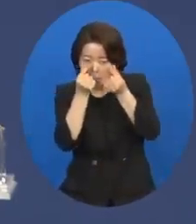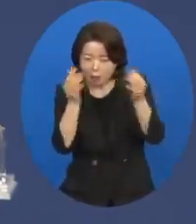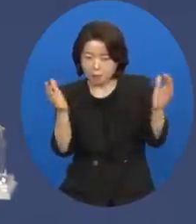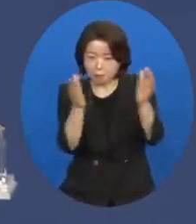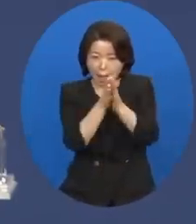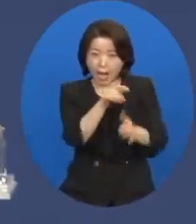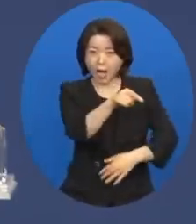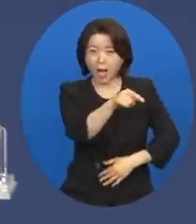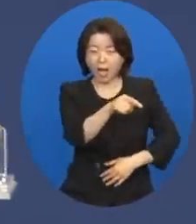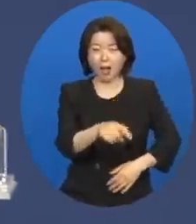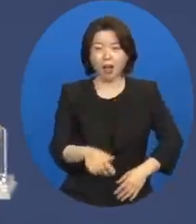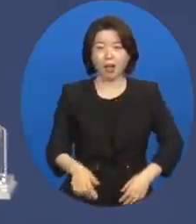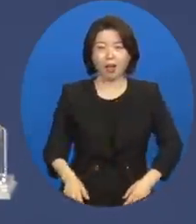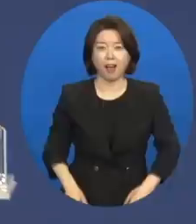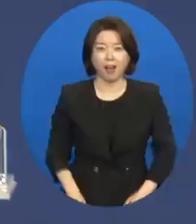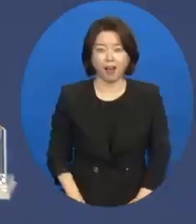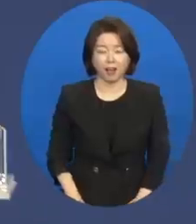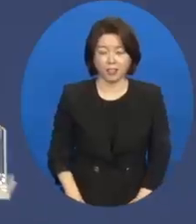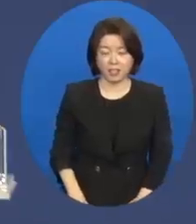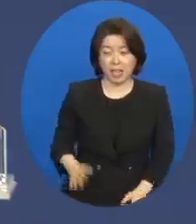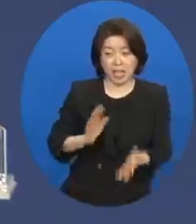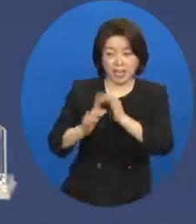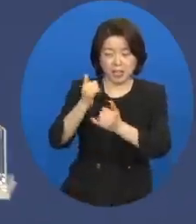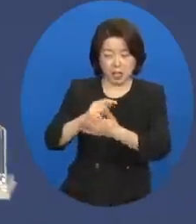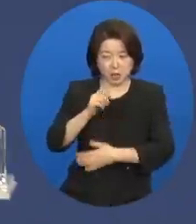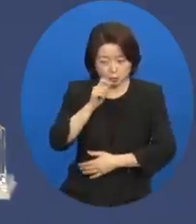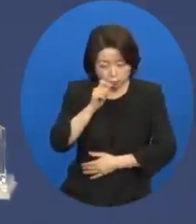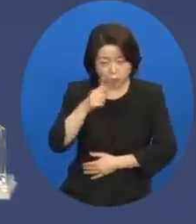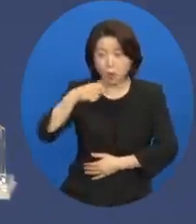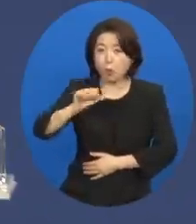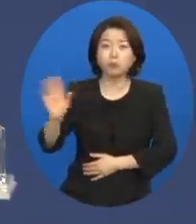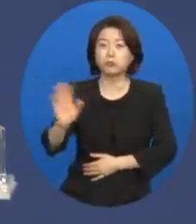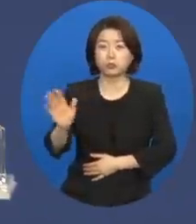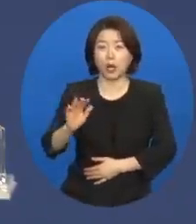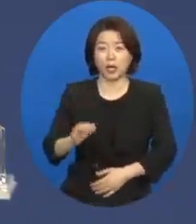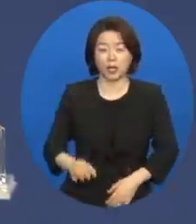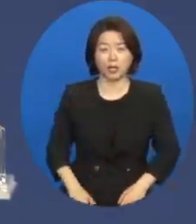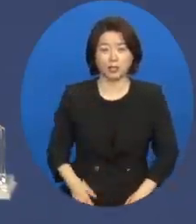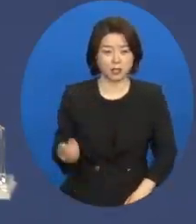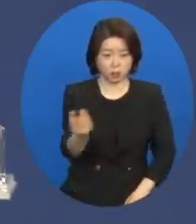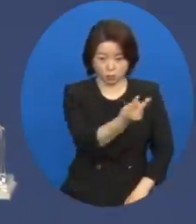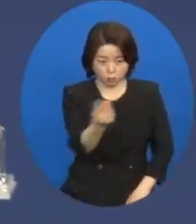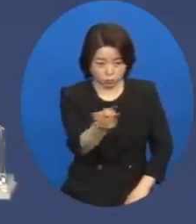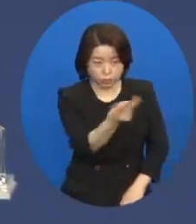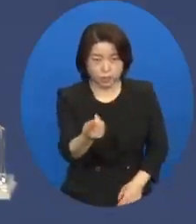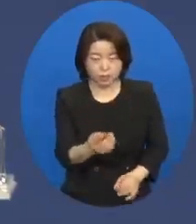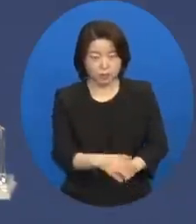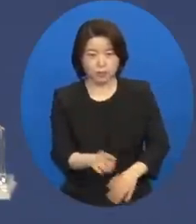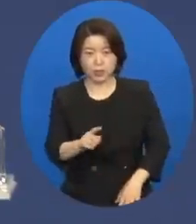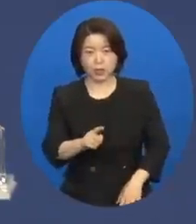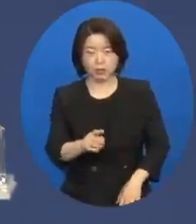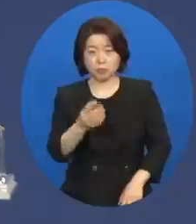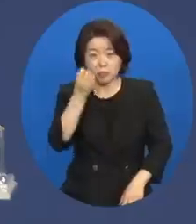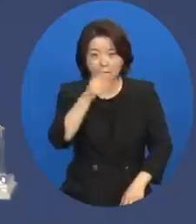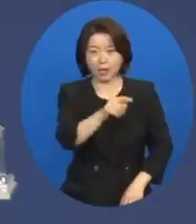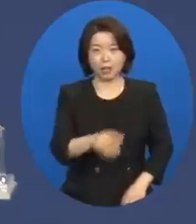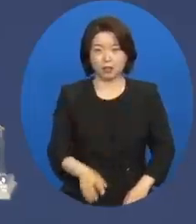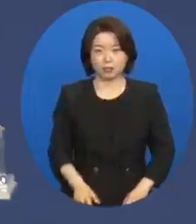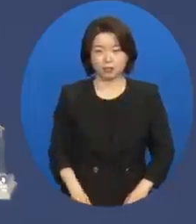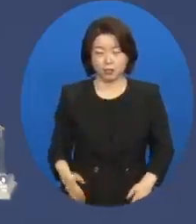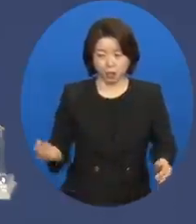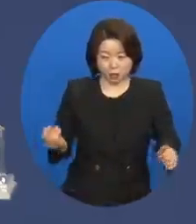묵상을 예수님 묵상을 5분도 해본 적이 없는 놈들인데 이것들 둘이 어느 날 이것들이 어느 날 뭐 있잖아요.